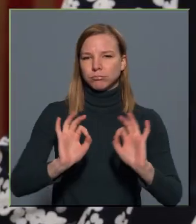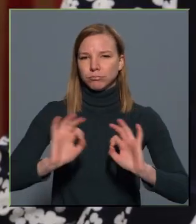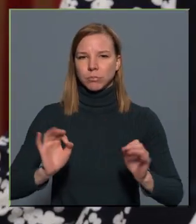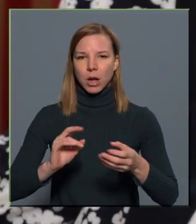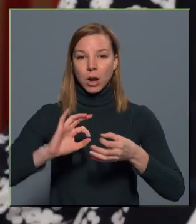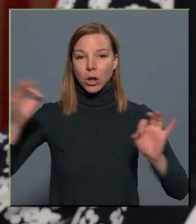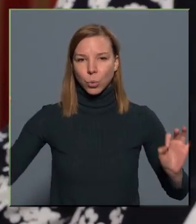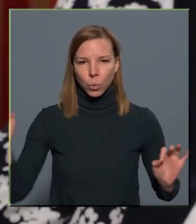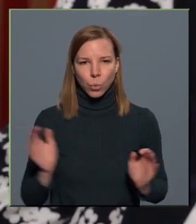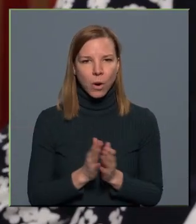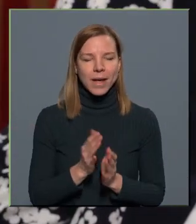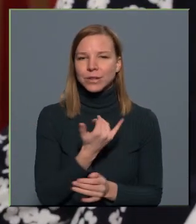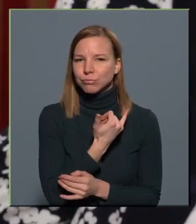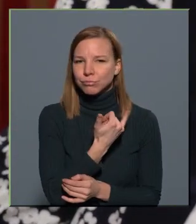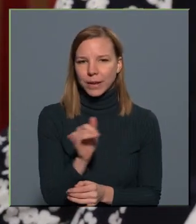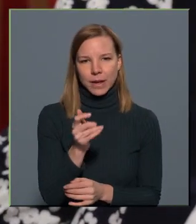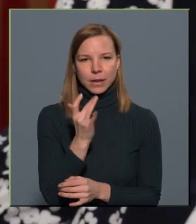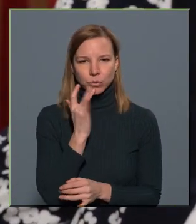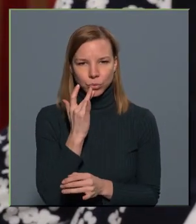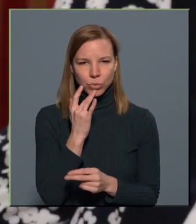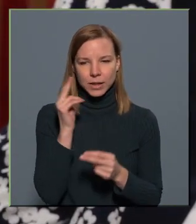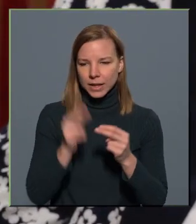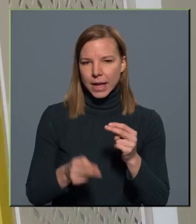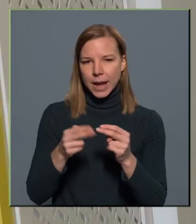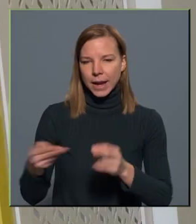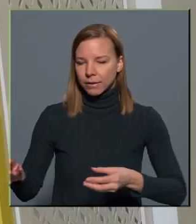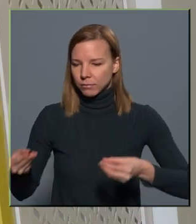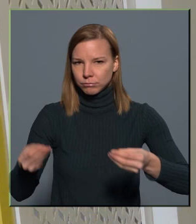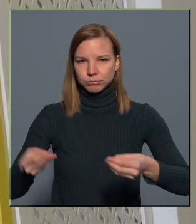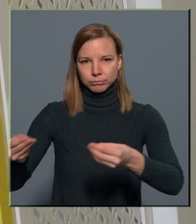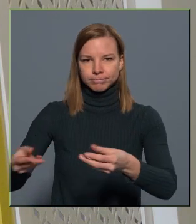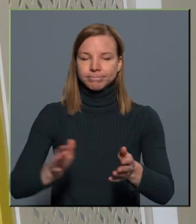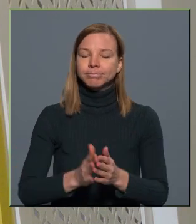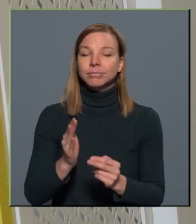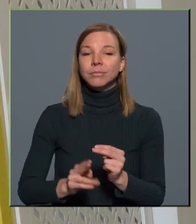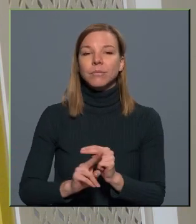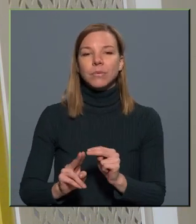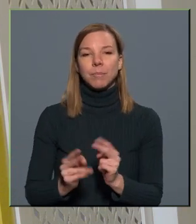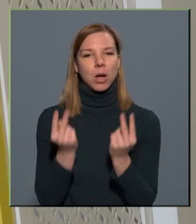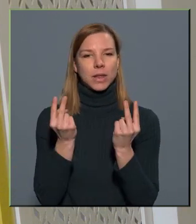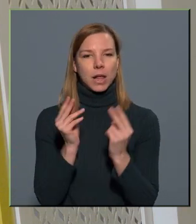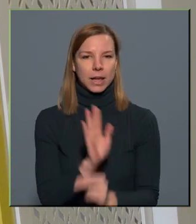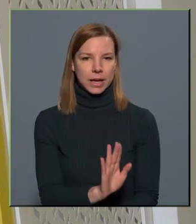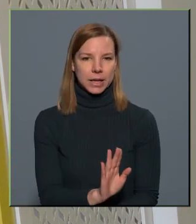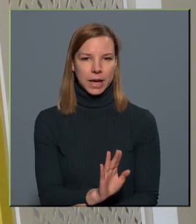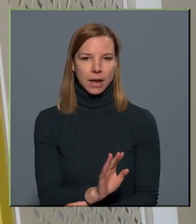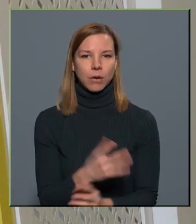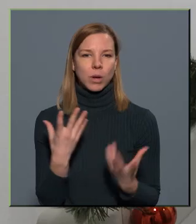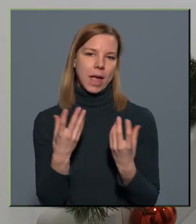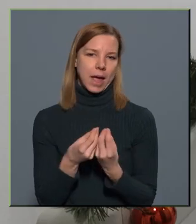egy picit is sötétebb legyen, mint ahogy azt mi szeretnénk, hanem az a lényeg, hogy együtt